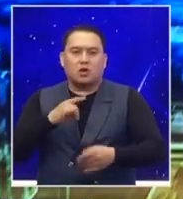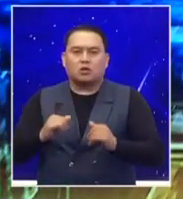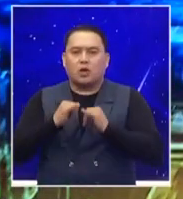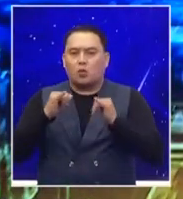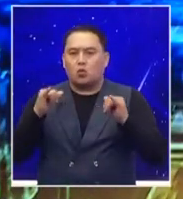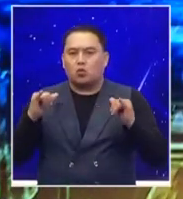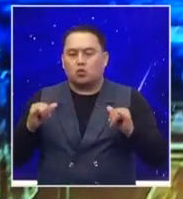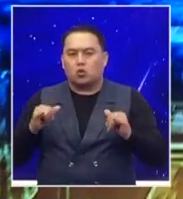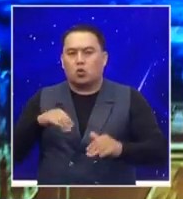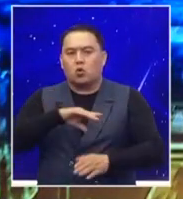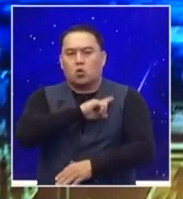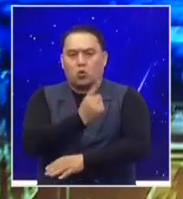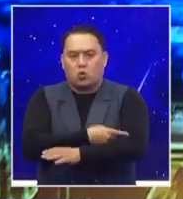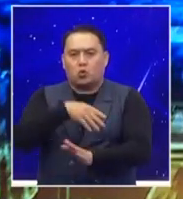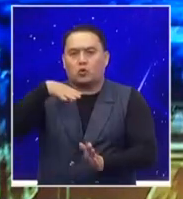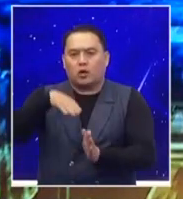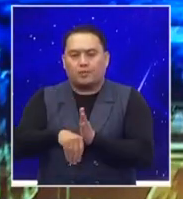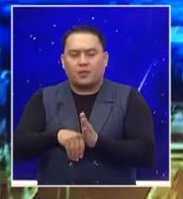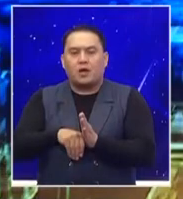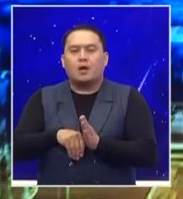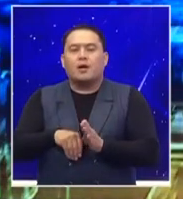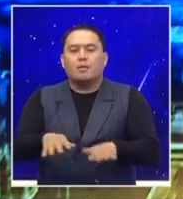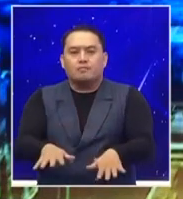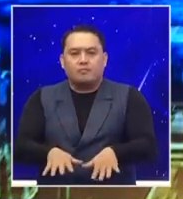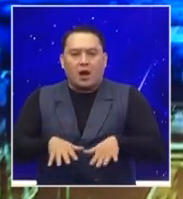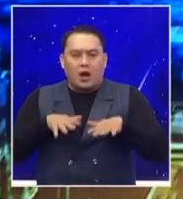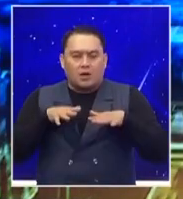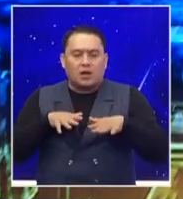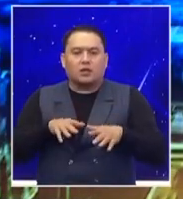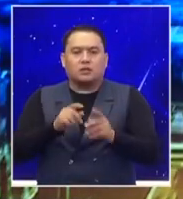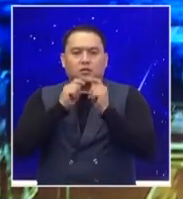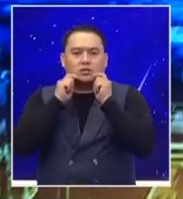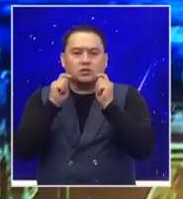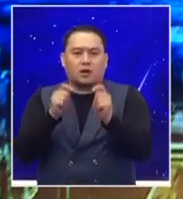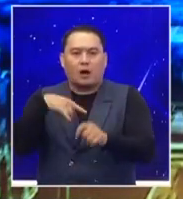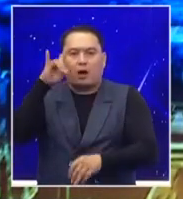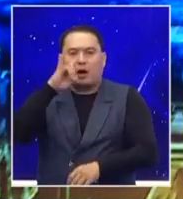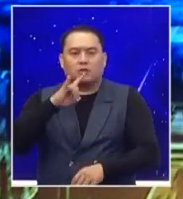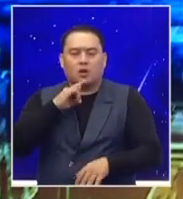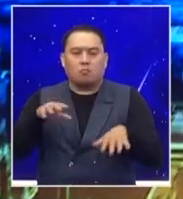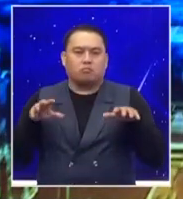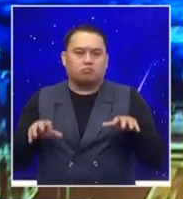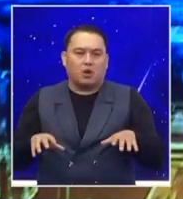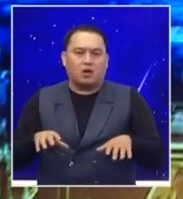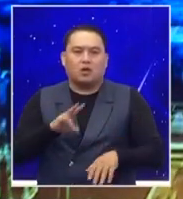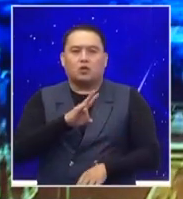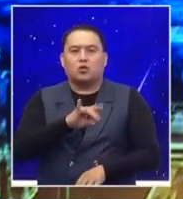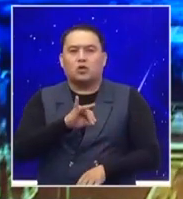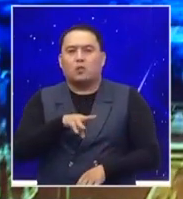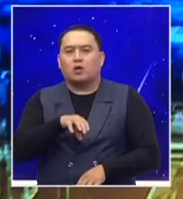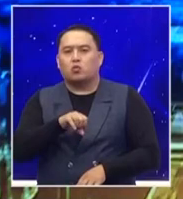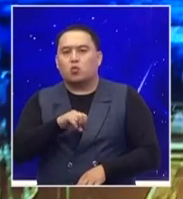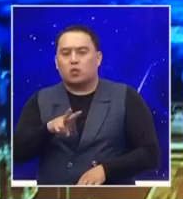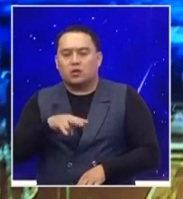өркендеуіне қомақты үлес қосты. Бесен Құранбекті парламент сөзі сыйлығымен марапаттау Қазақстан Республикасы парламенті мәжілісінің